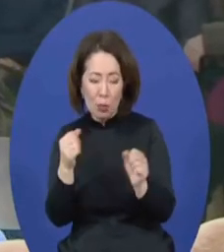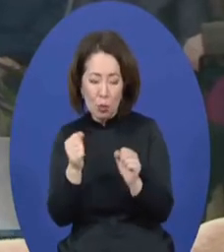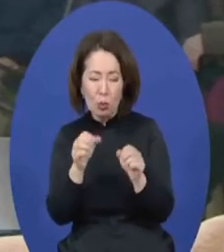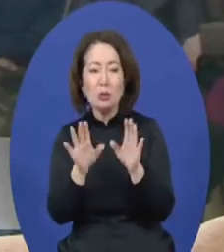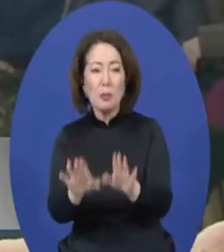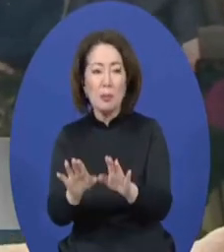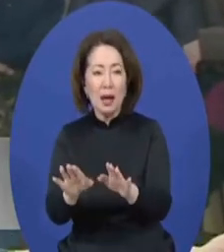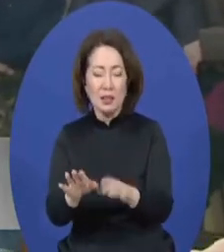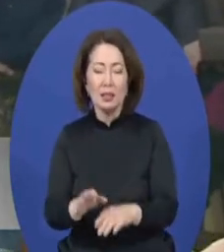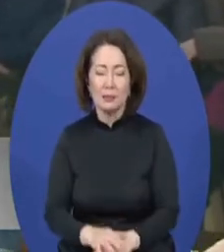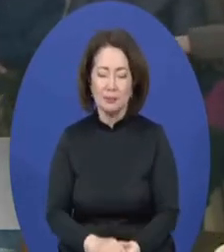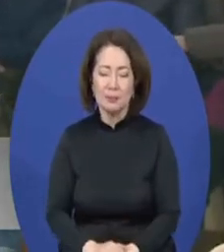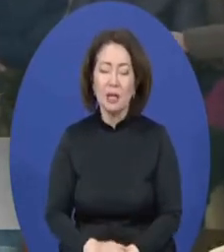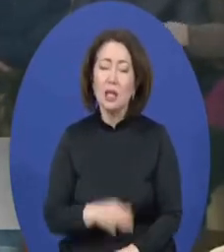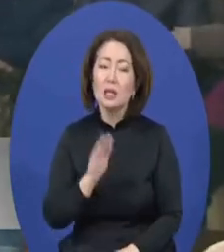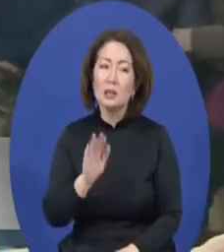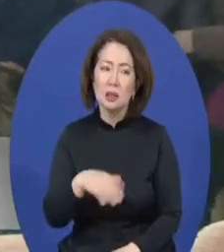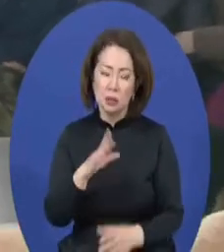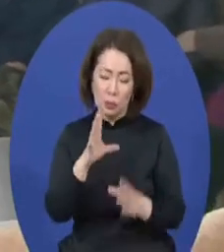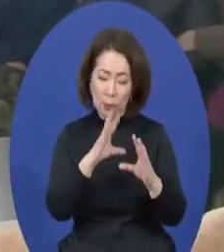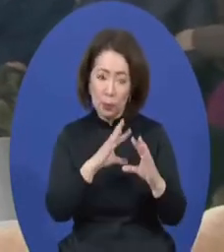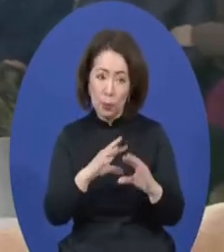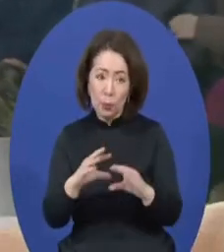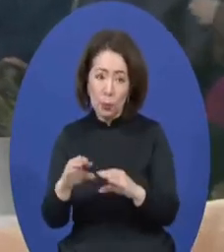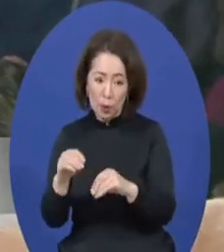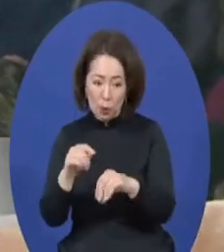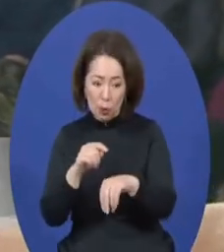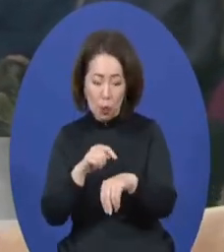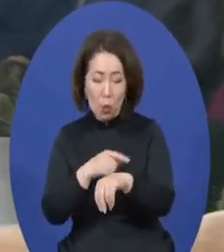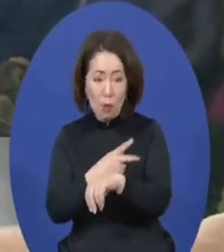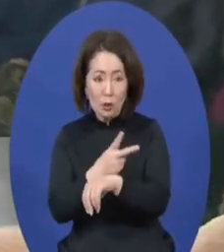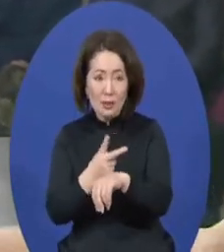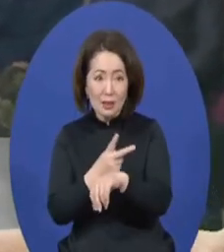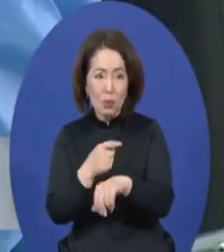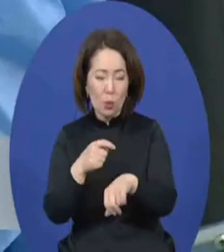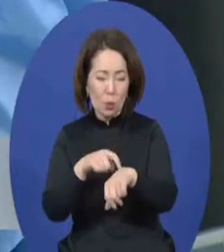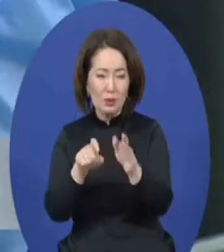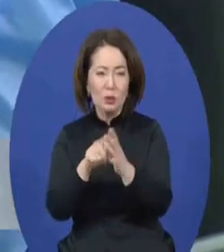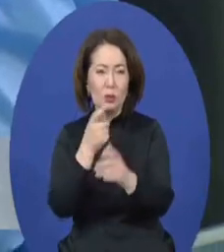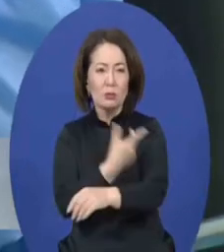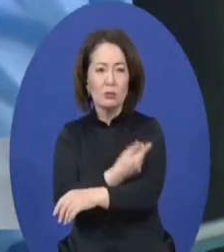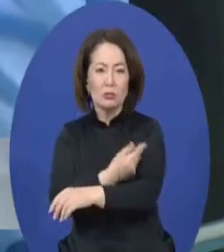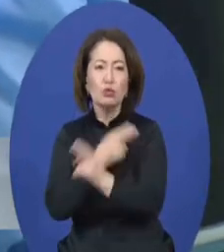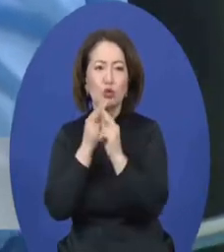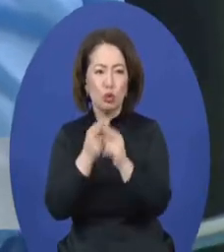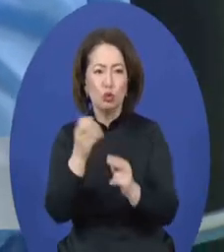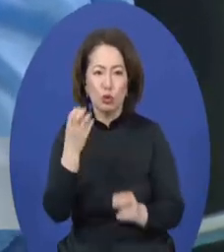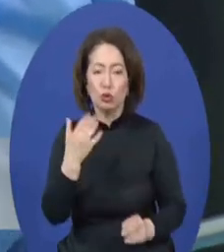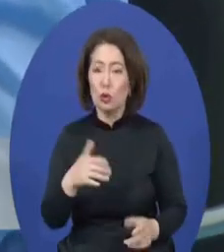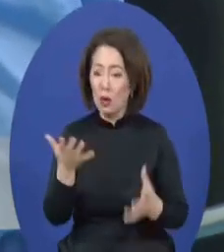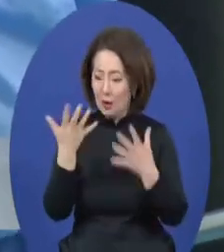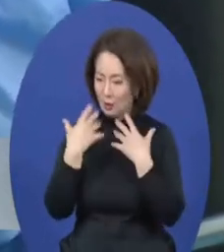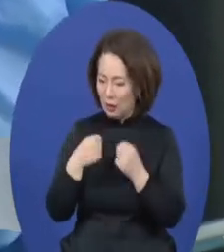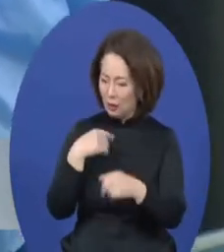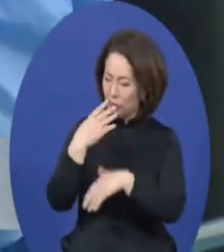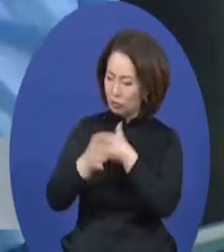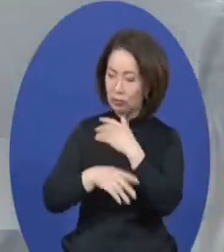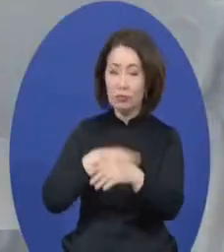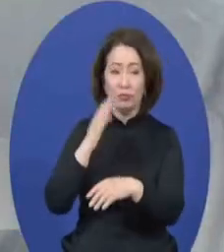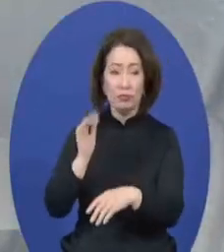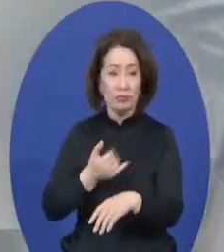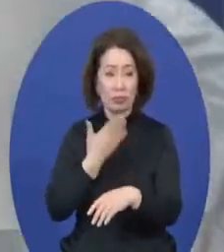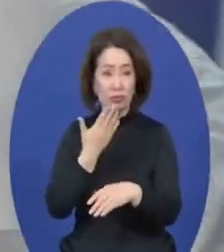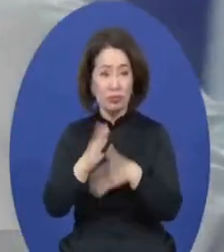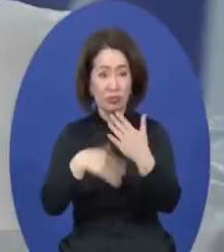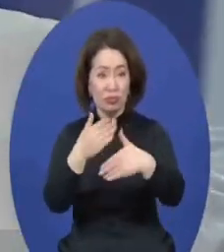хүрэгчэнд игээд хүндээ тарьж байгаа. Гиснээс нь хойш 2 цагийн хооронд хүмүүс тарьж дуусгах ёстой. Хэрвээ дархлаажуулалт энэ хэвээр эрчимтэй үргэлжлэвэл